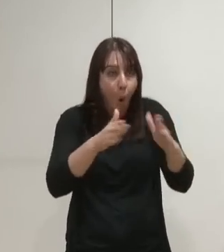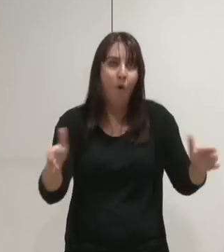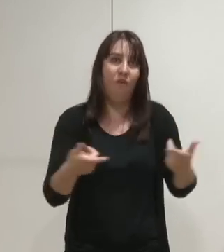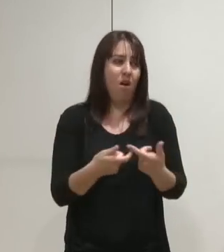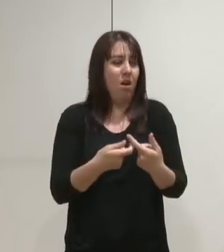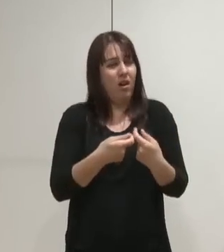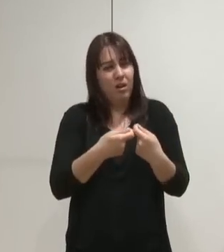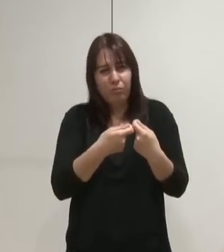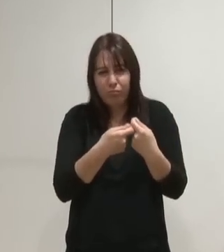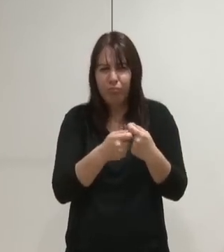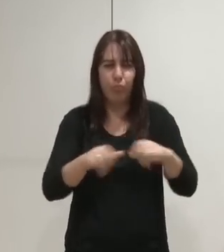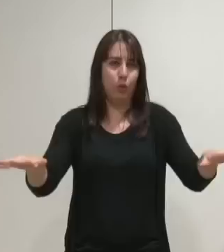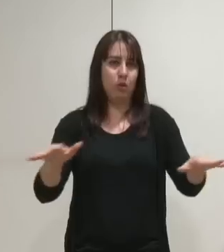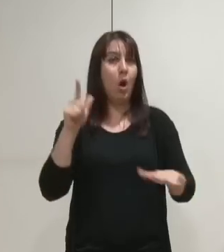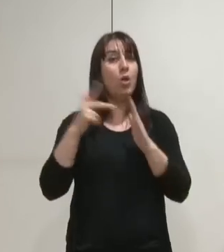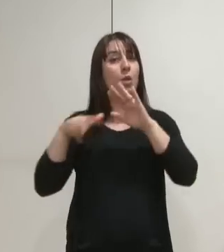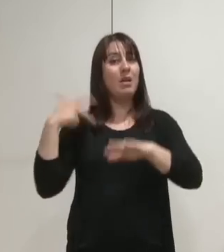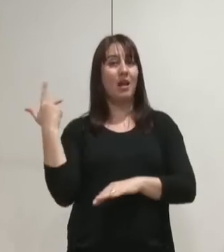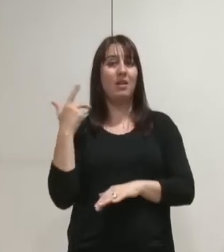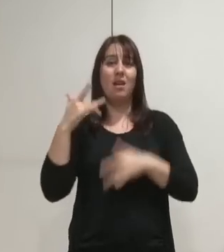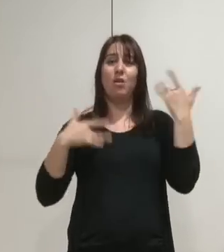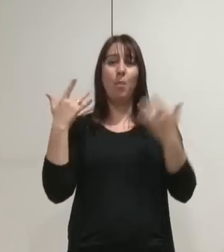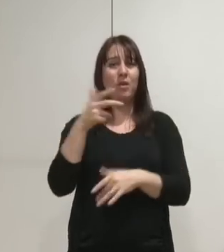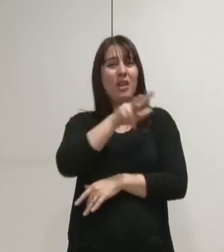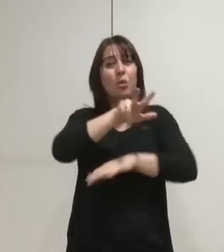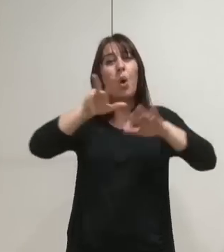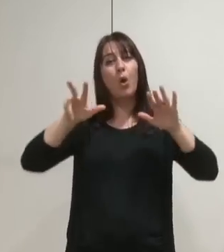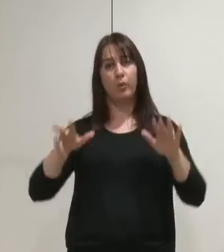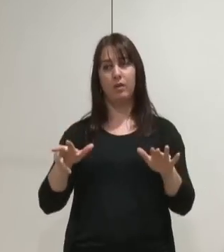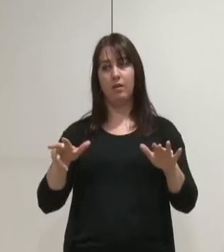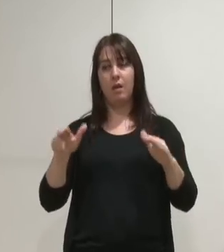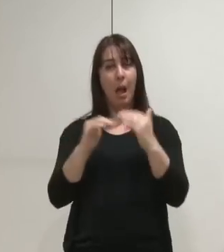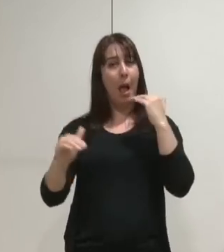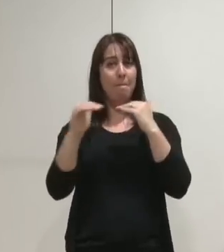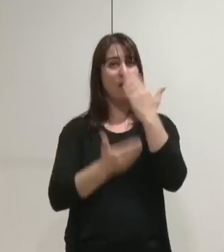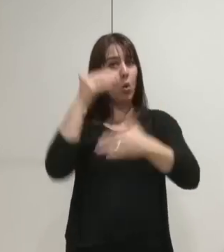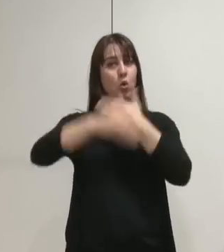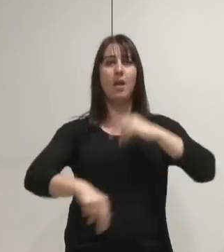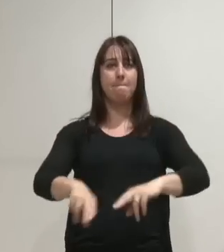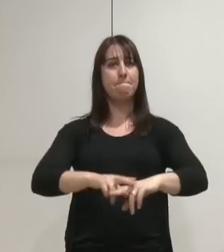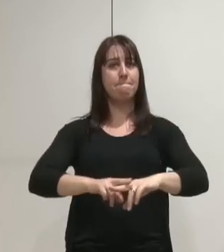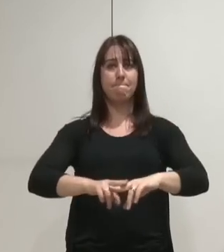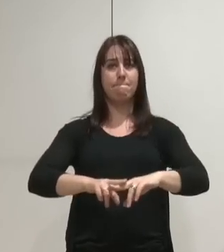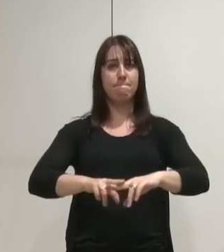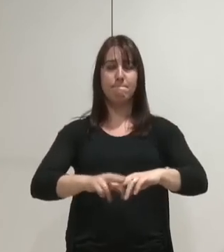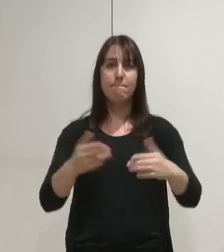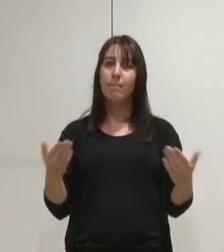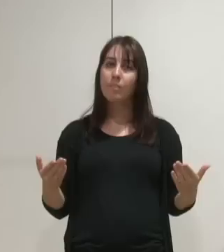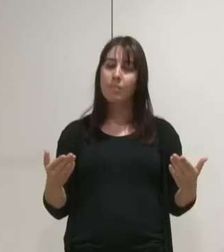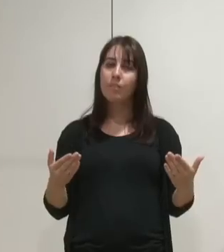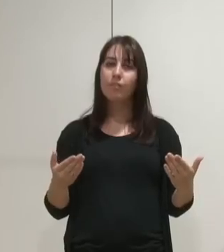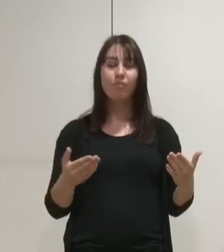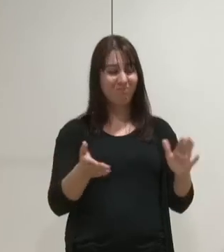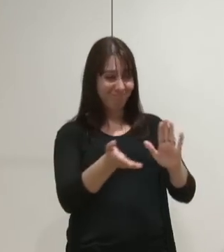2013 il y a eu 38 représentations un plateau inoccupé toute la journée nous avons demandé